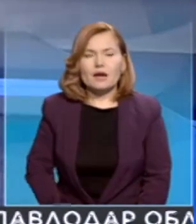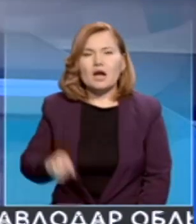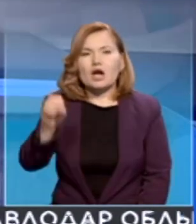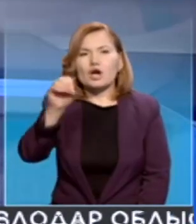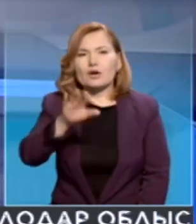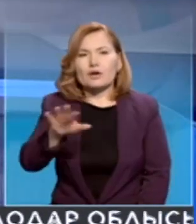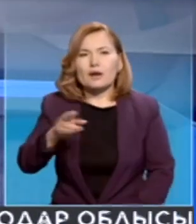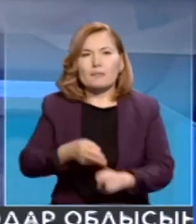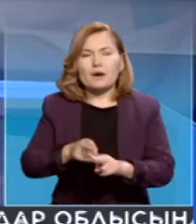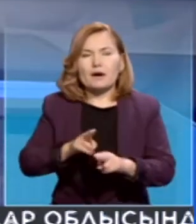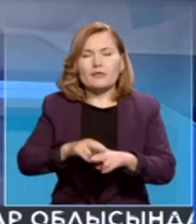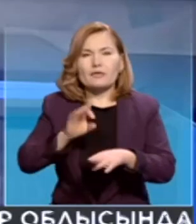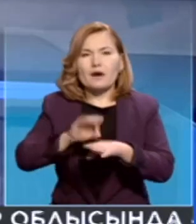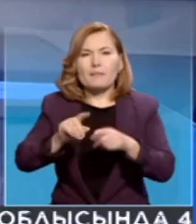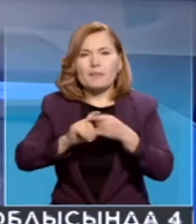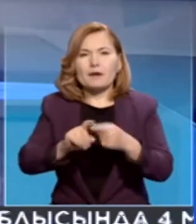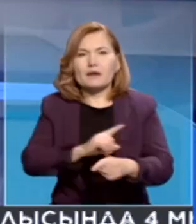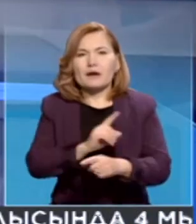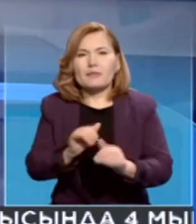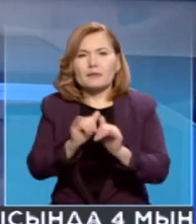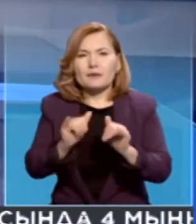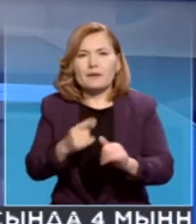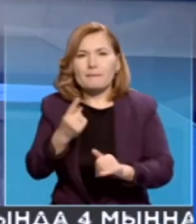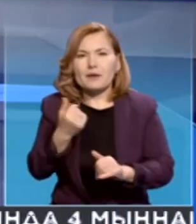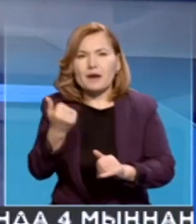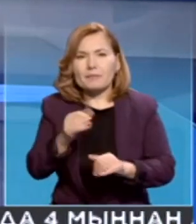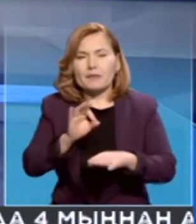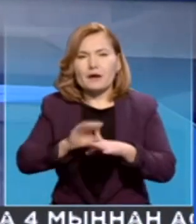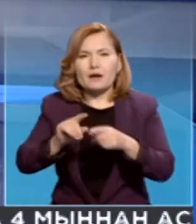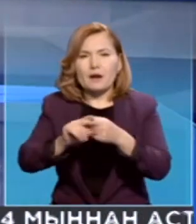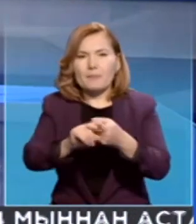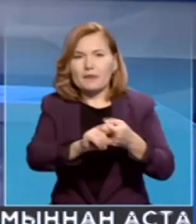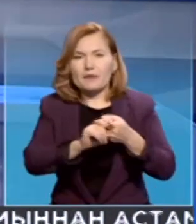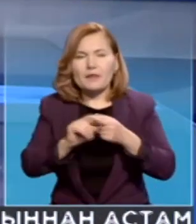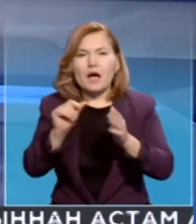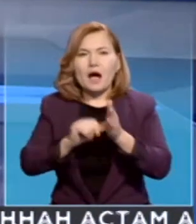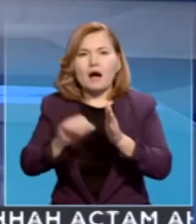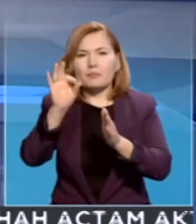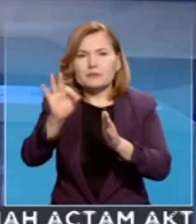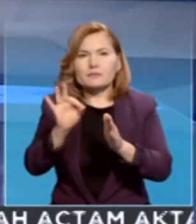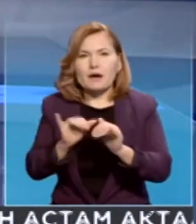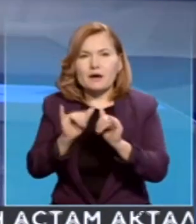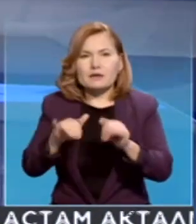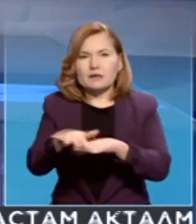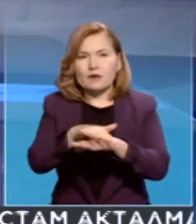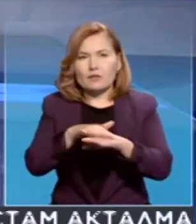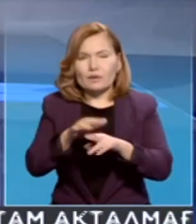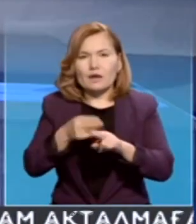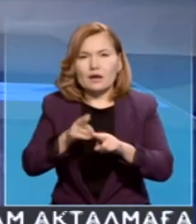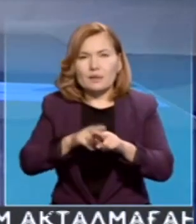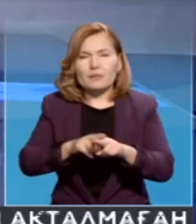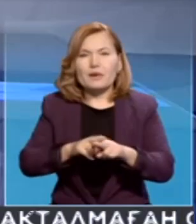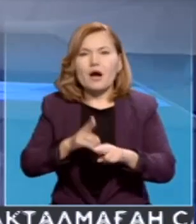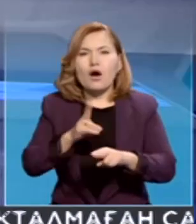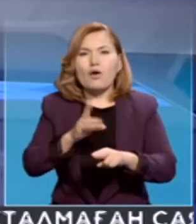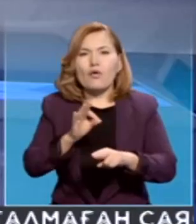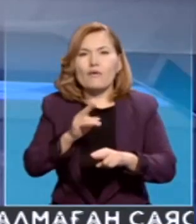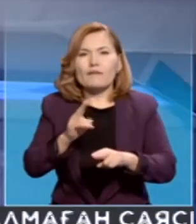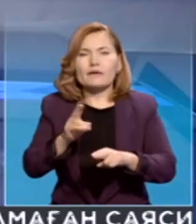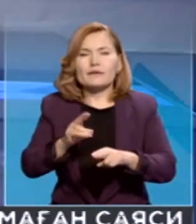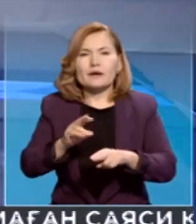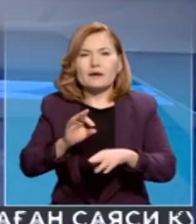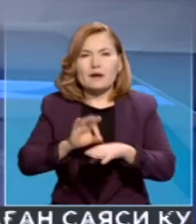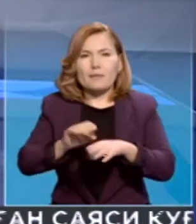Европада мерзімдік тұмау өршіп тұр. Соңғы бір аптада жұқпалы індетке шалдыққандар 60%-ға көбейген. Кей өңірлерде COVID